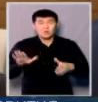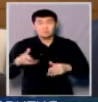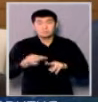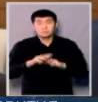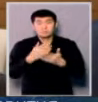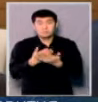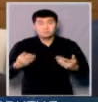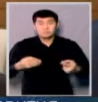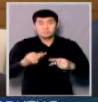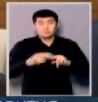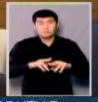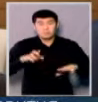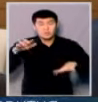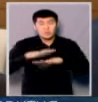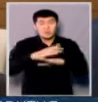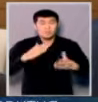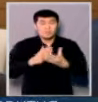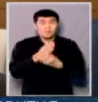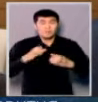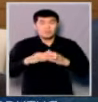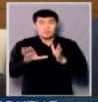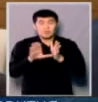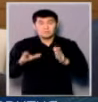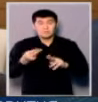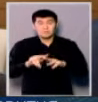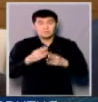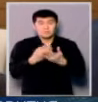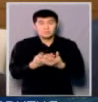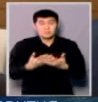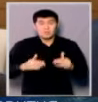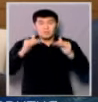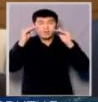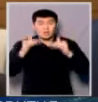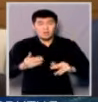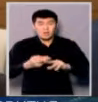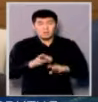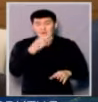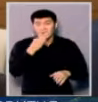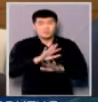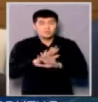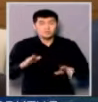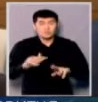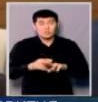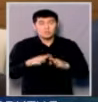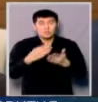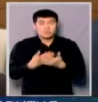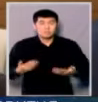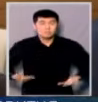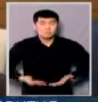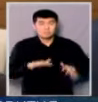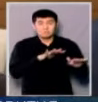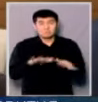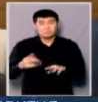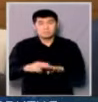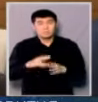формирует противоречивую государственную политику в сфере электроэнергетики, приводит к упадку отрасли и не отвечает реальному положению дел.